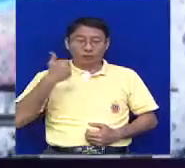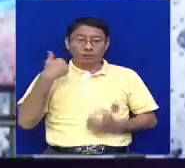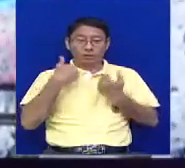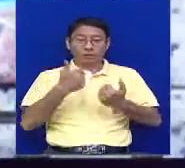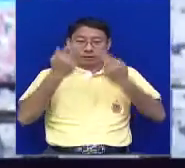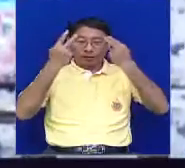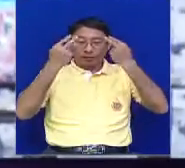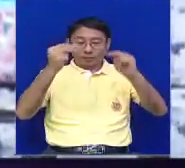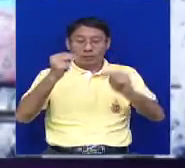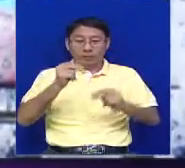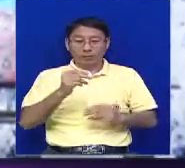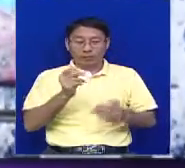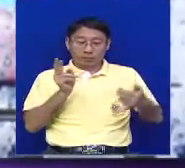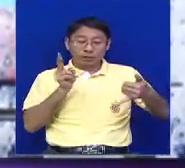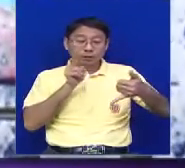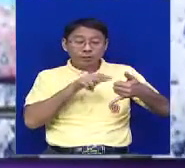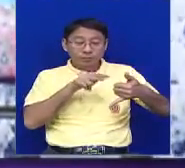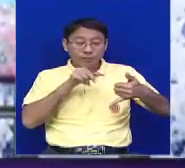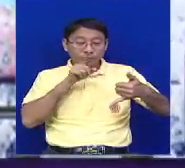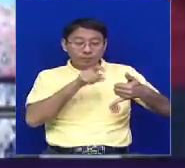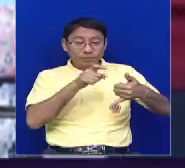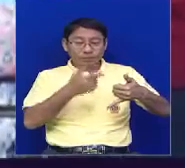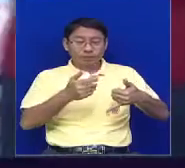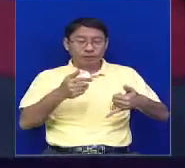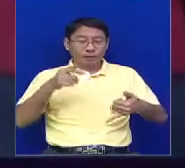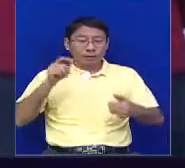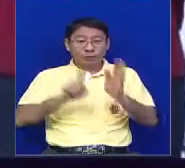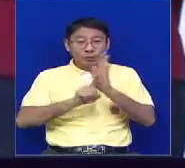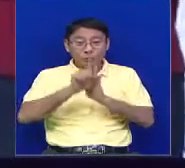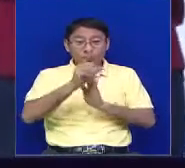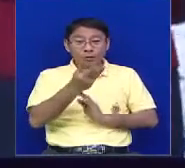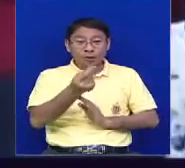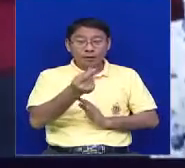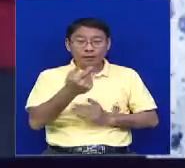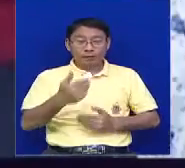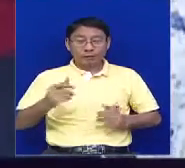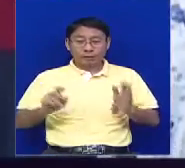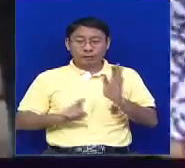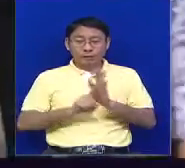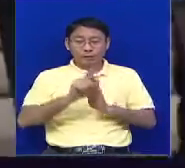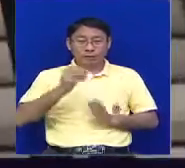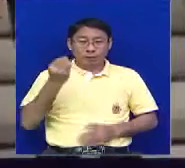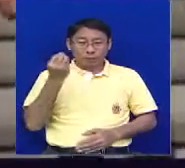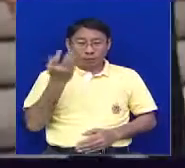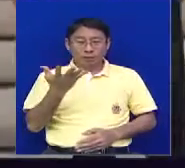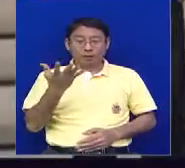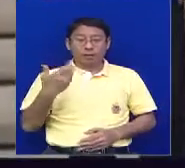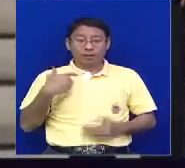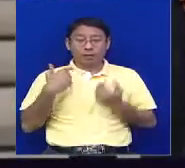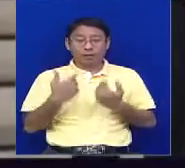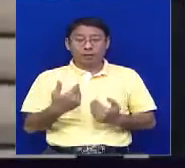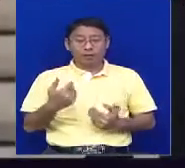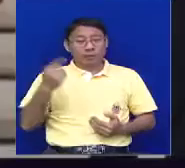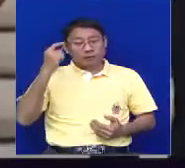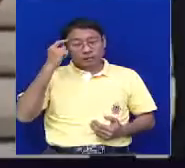ายกรัฐมนตรีเนี่ยต้องหันไปถามว่าคุณคาร่าเนี่ยสูงเท่าไหร่เพราะว่ามีความสูงมากคุณคาร่าก็เลยบอก